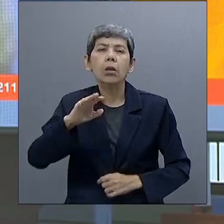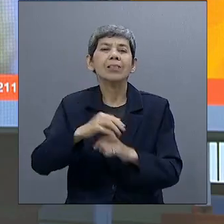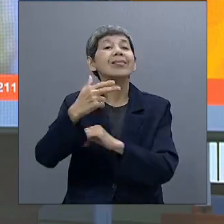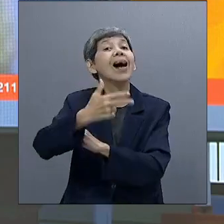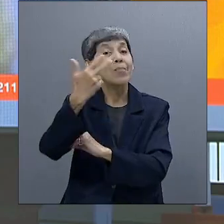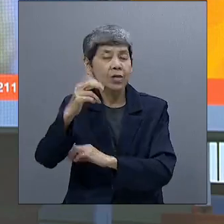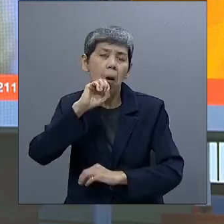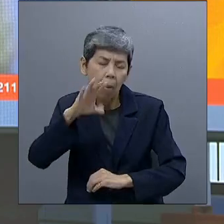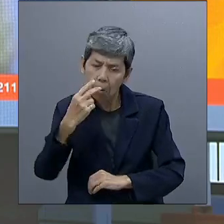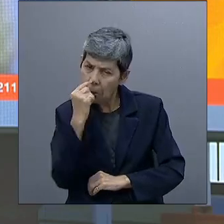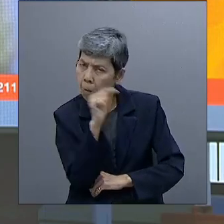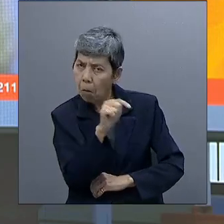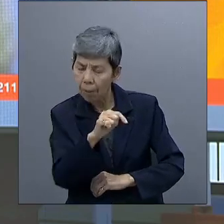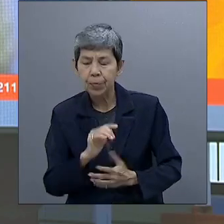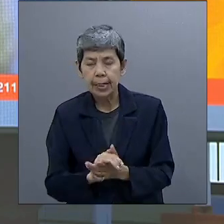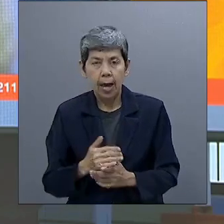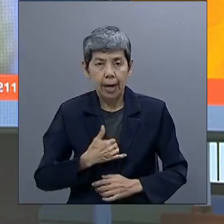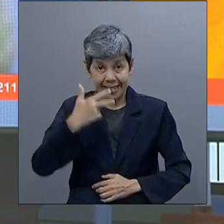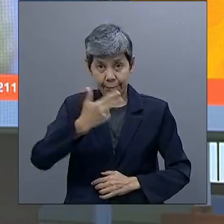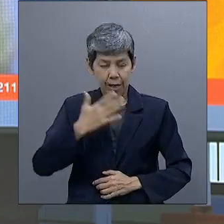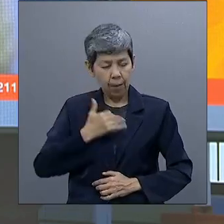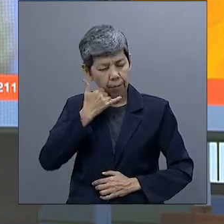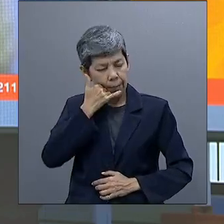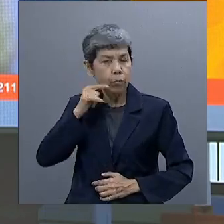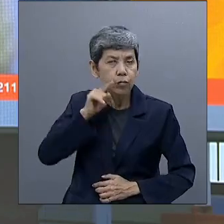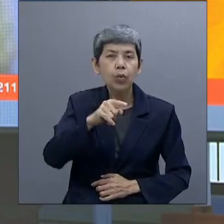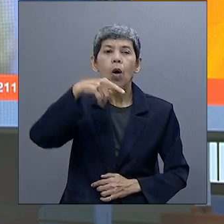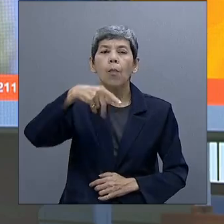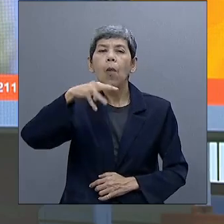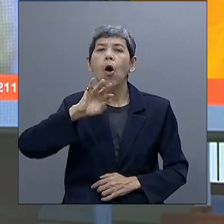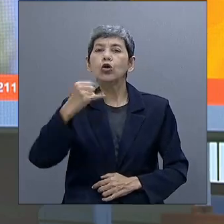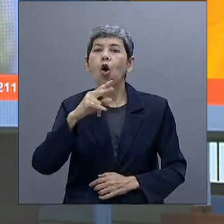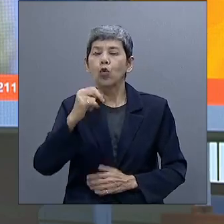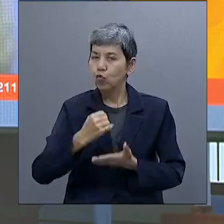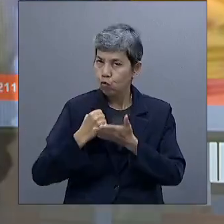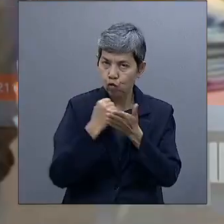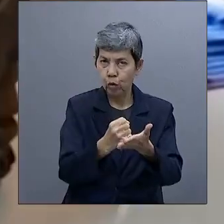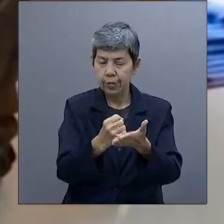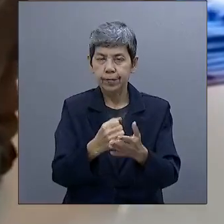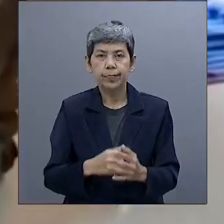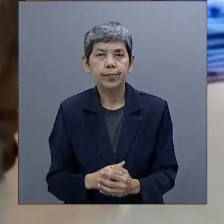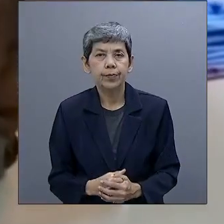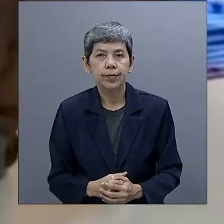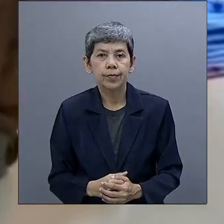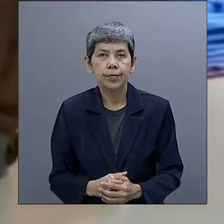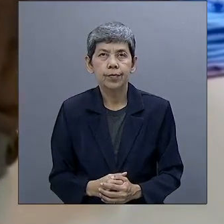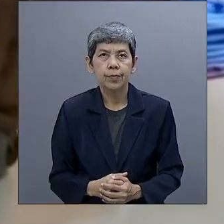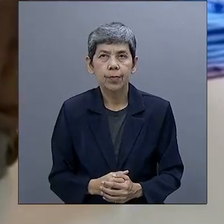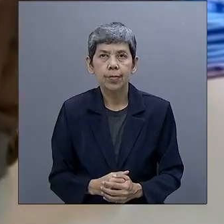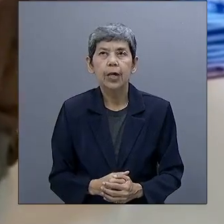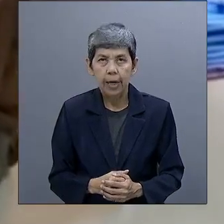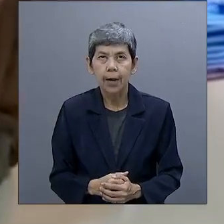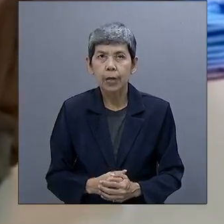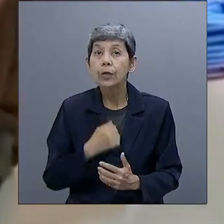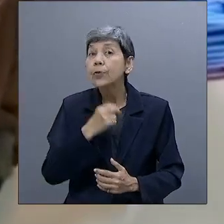ายนี้ทีมข่าวของเราประสานไปยังพม.จังหวัดนนทบุรีเข้าให้การช่วยเหลือค่ะ เรื่องนี้นะคะ